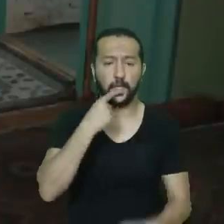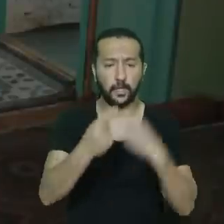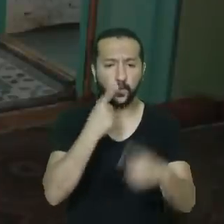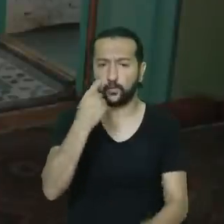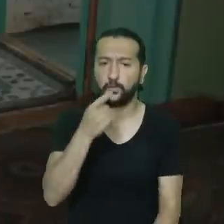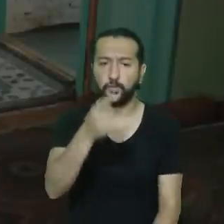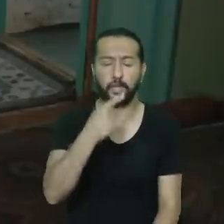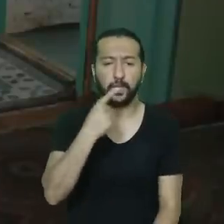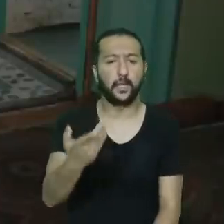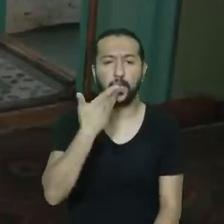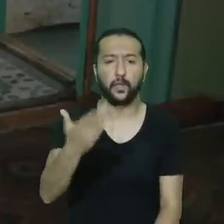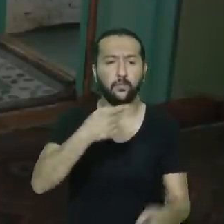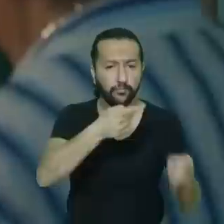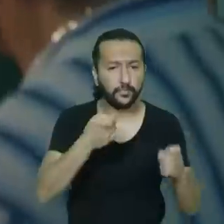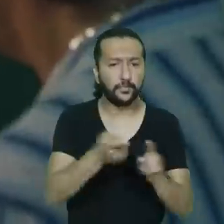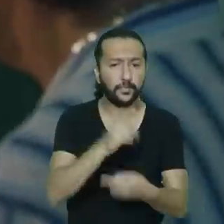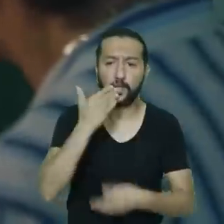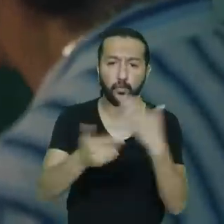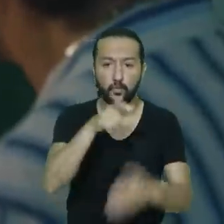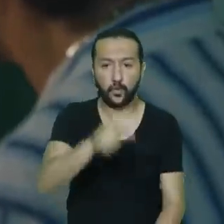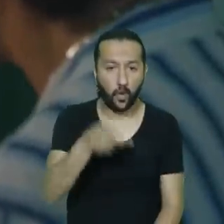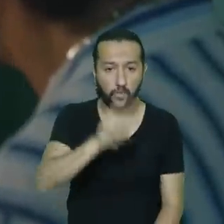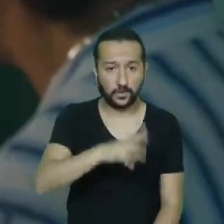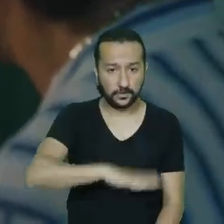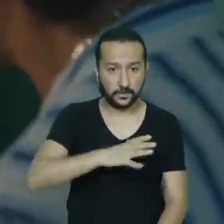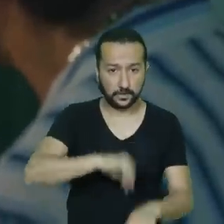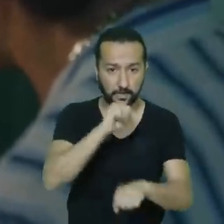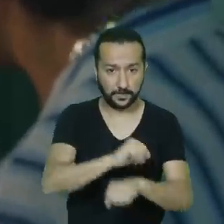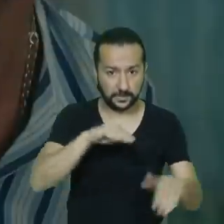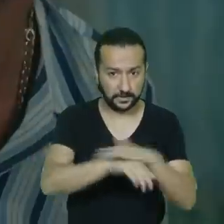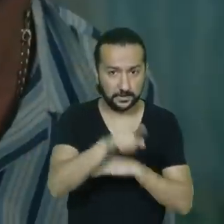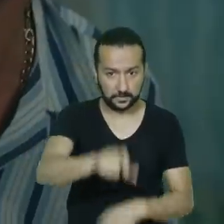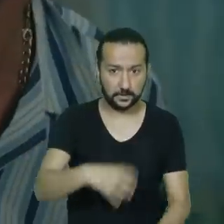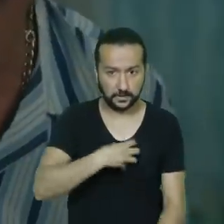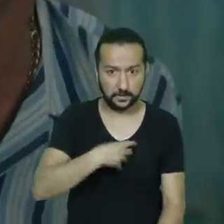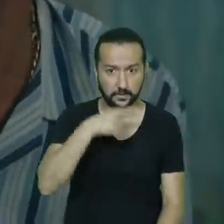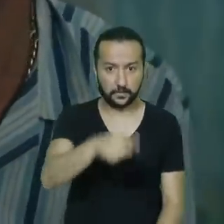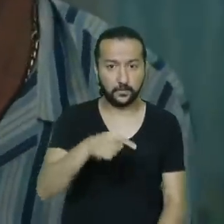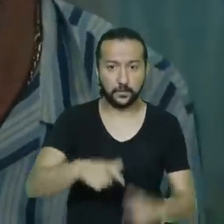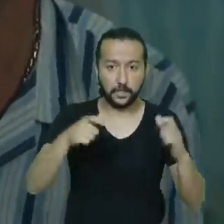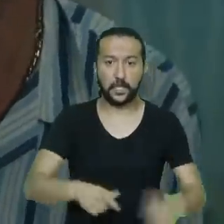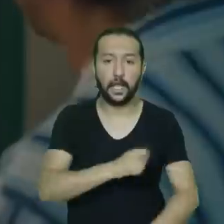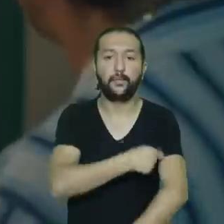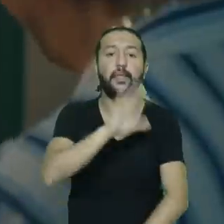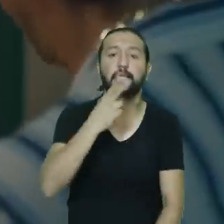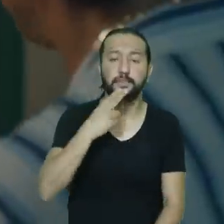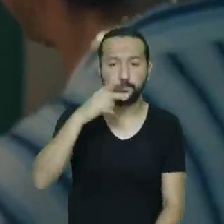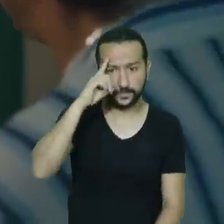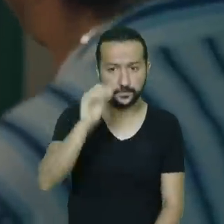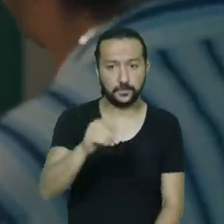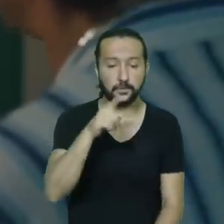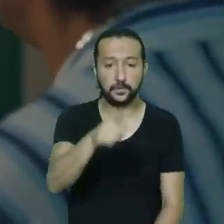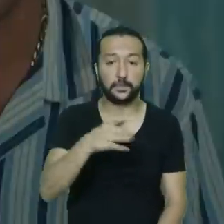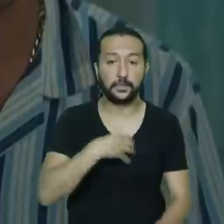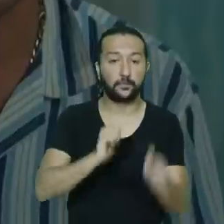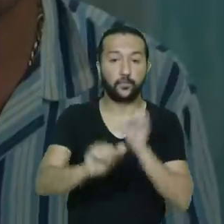ne konuşuyorsun, ne tüfeğinde, ne ateş etmesi. Cinayete teşebbüste içeri mi attıracaksın sen kendini? He? Burası Almanya değil kızım.